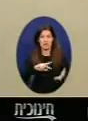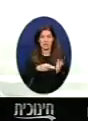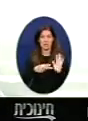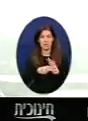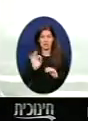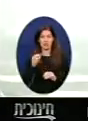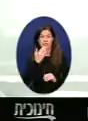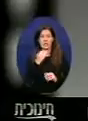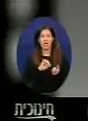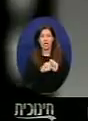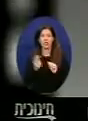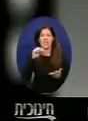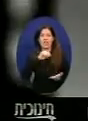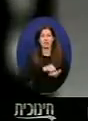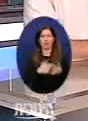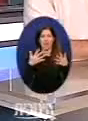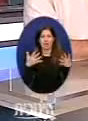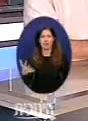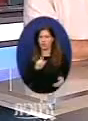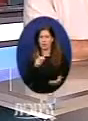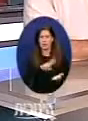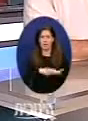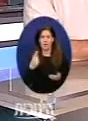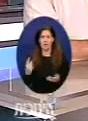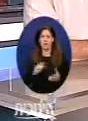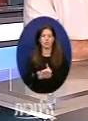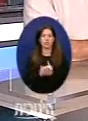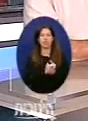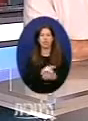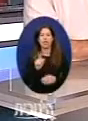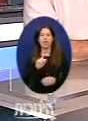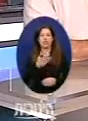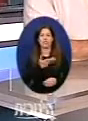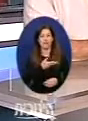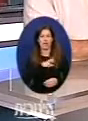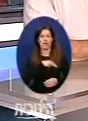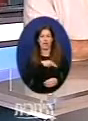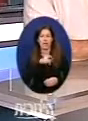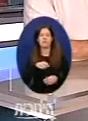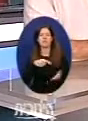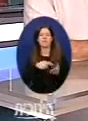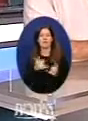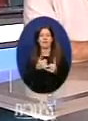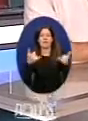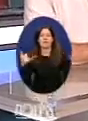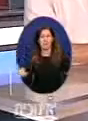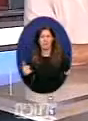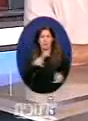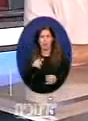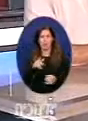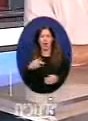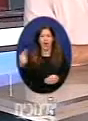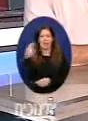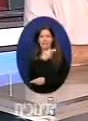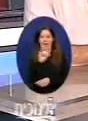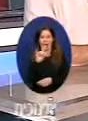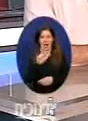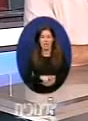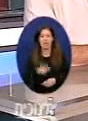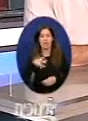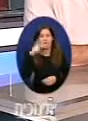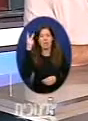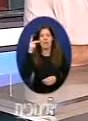מצדיקה את עצמה? עוזי רובין, חתן פרס ישראל על חלקו המכריע בפיתוח טיל החץ, שלום עוזי. שלום. ופרופסור אלוף במילואים